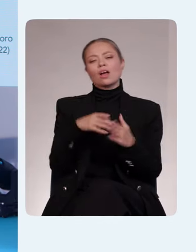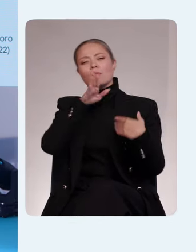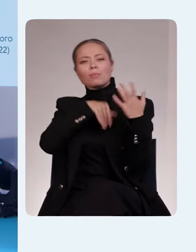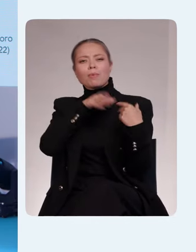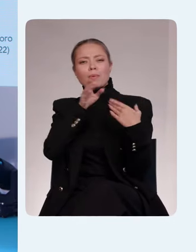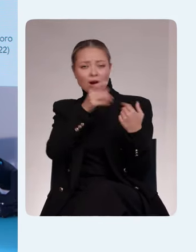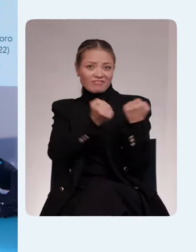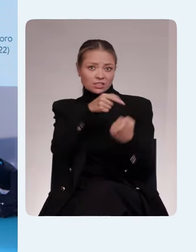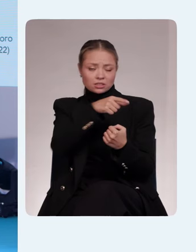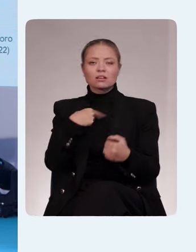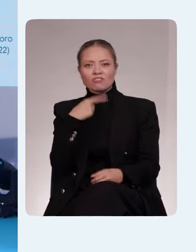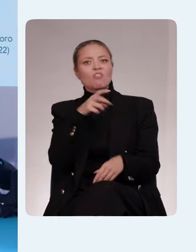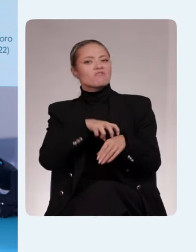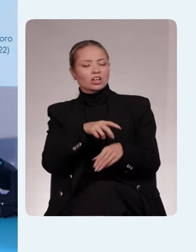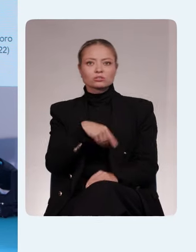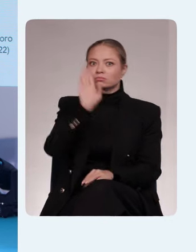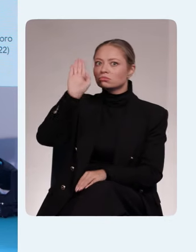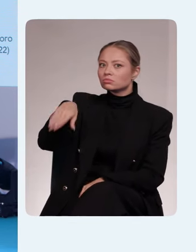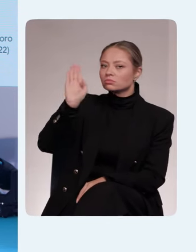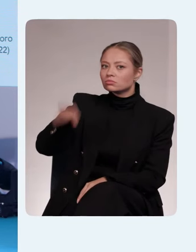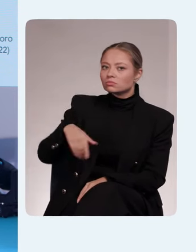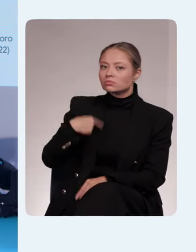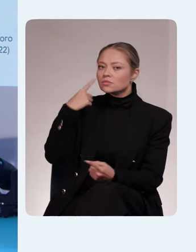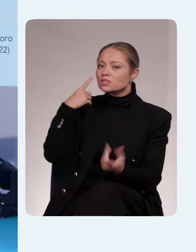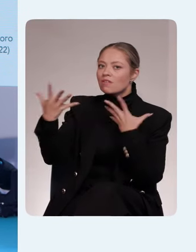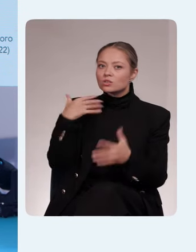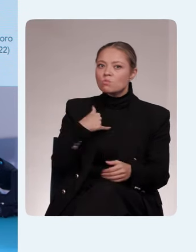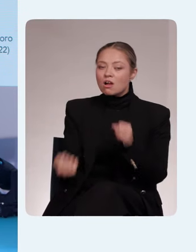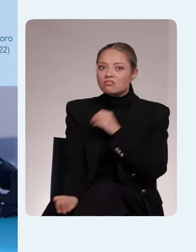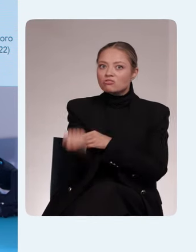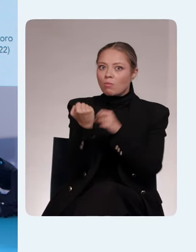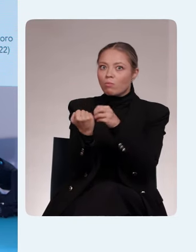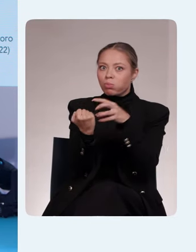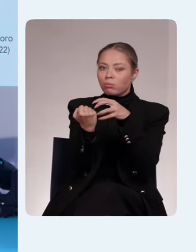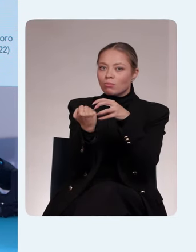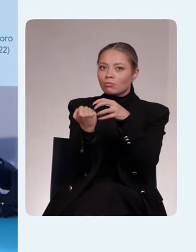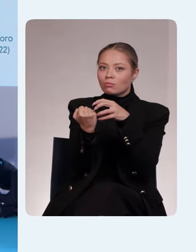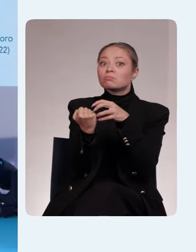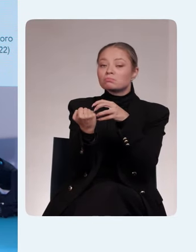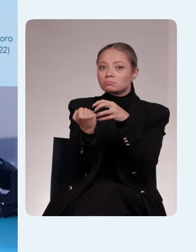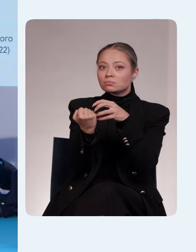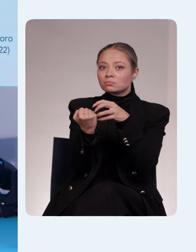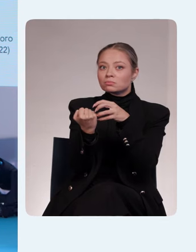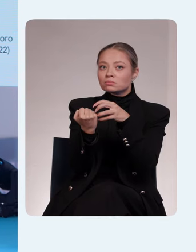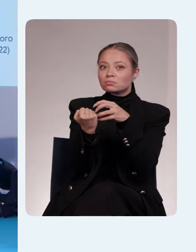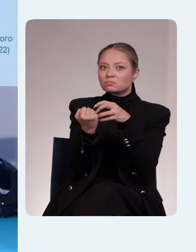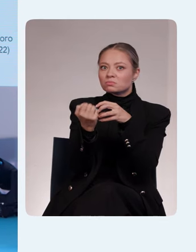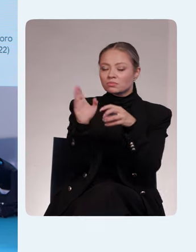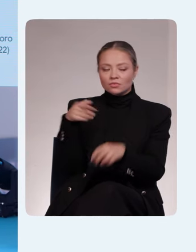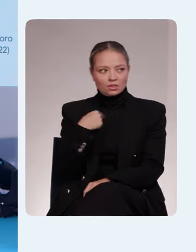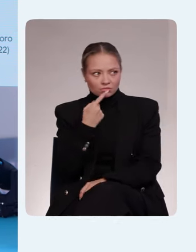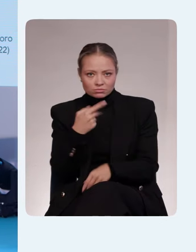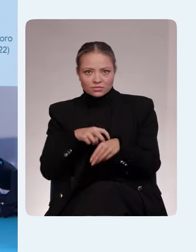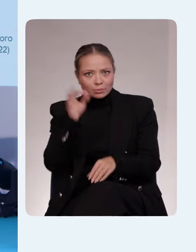что врач. Он такой: о, слушай, а у меня на члене хрень какая-то выскочила. Я говорю: братан, я